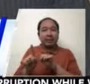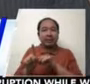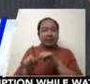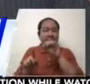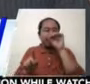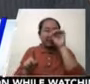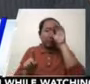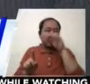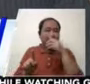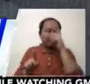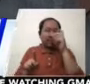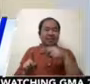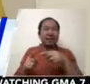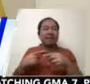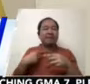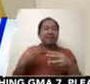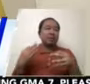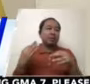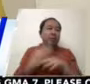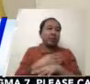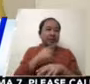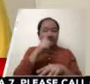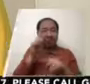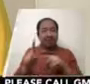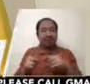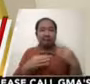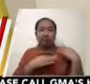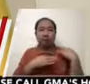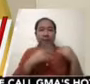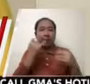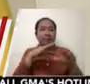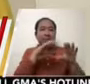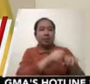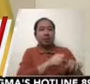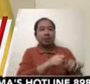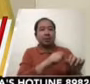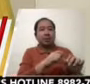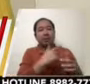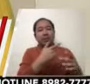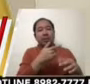parang revenge, gusto niya mag-revenge. Papabenta ako ng mga gamit sa kanila, hindi nila binigay